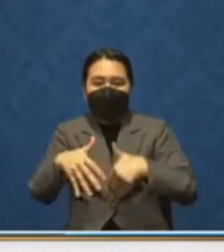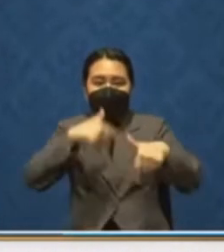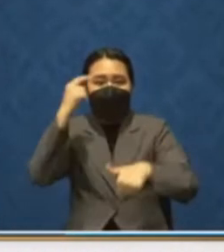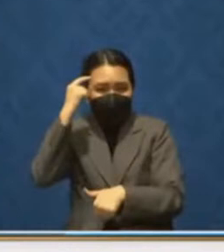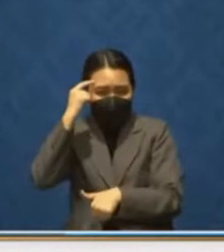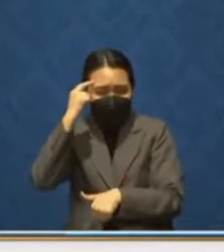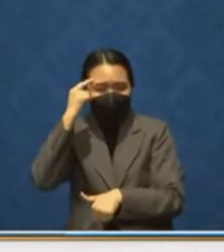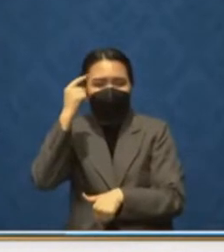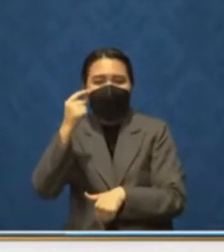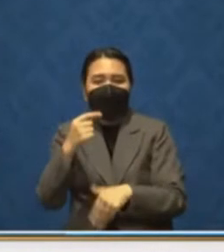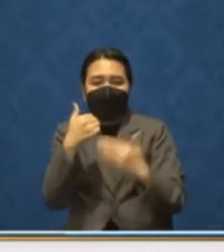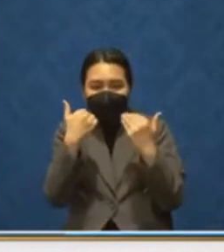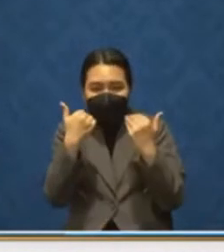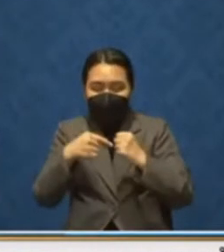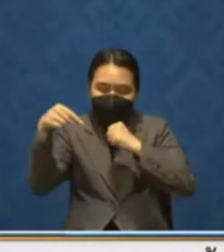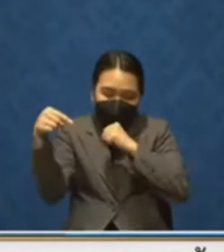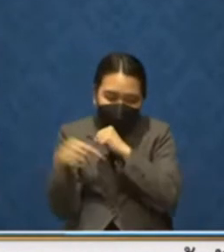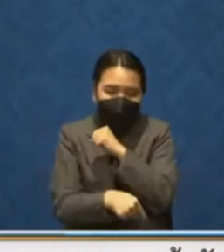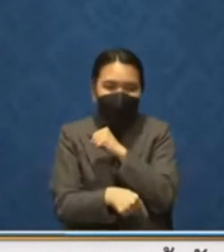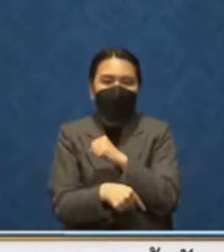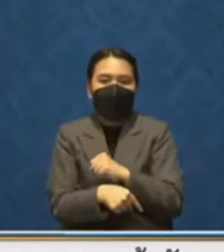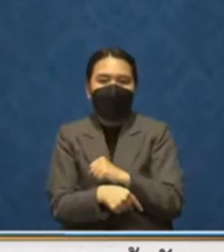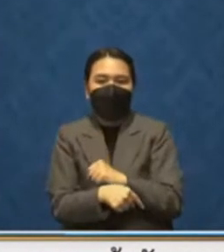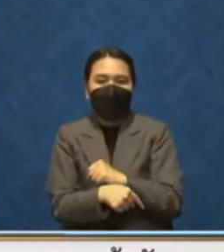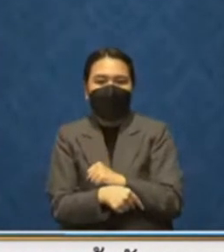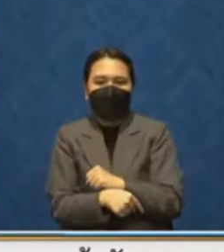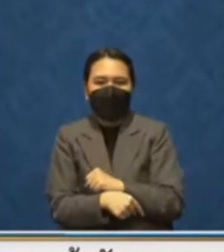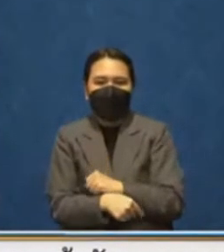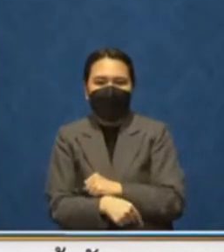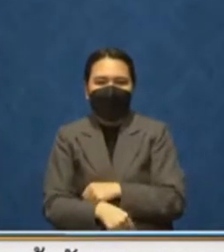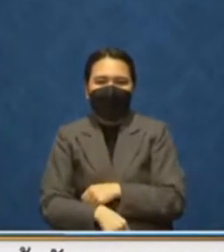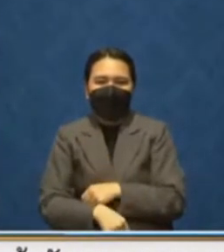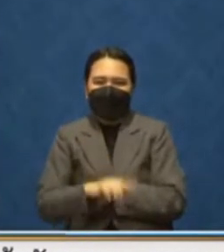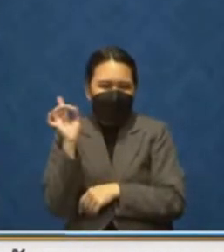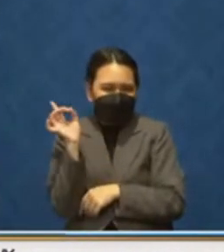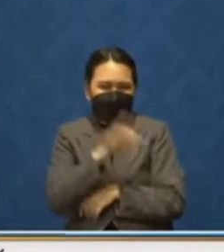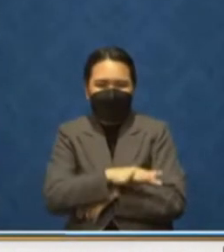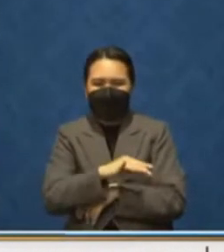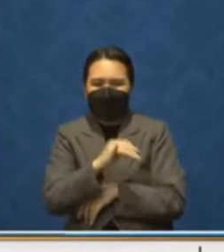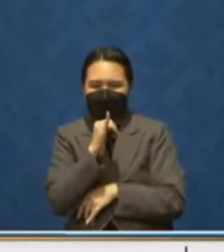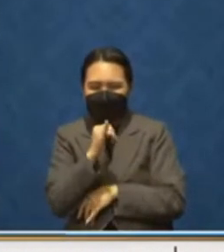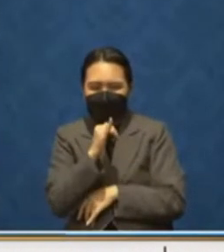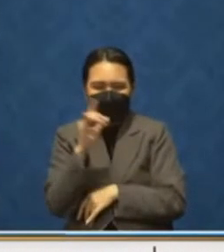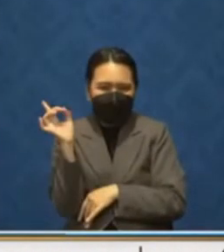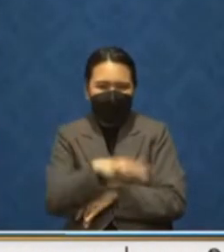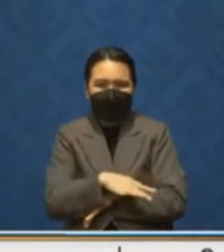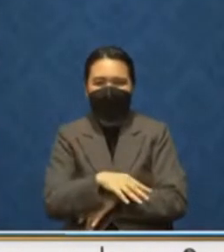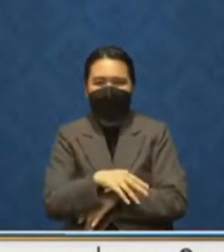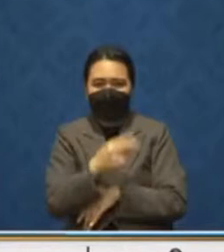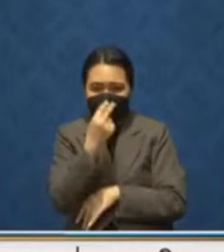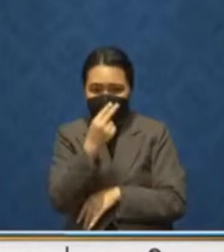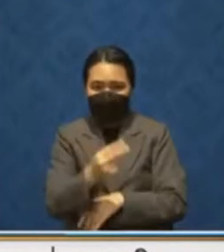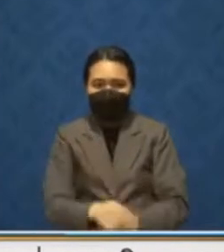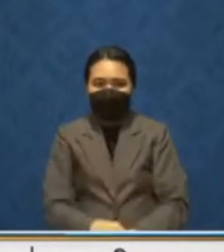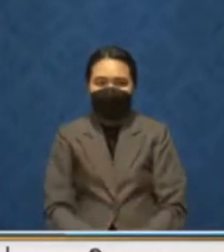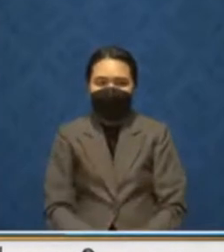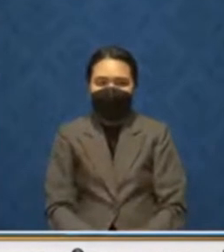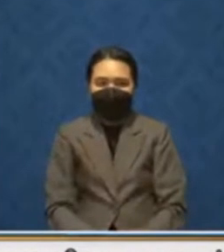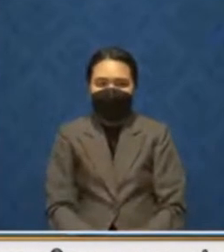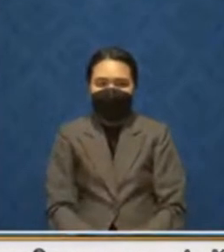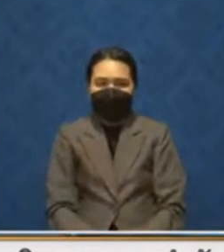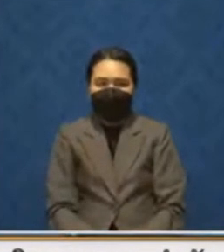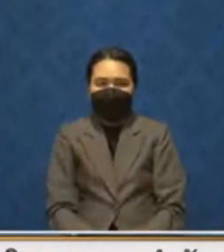นี้คือการโกงบ้านกินเมืองยังน่าเกลียดที่สุดครับผมขอชาร์จต่อไปเลยครับแต่